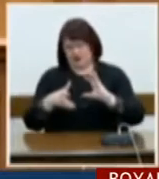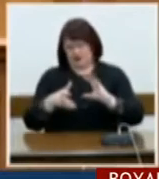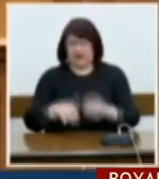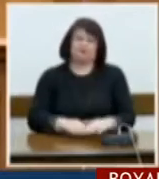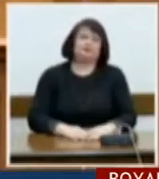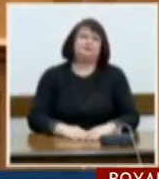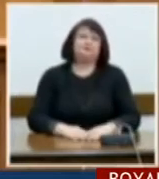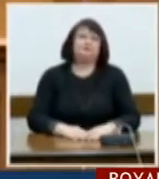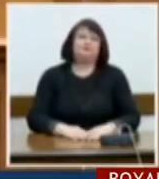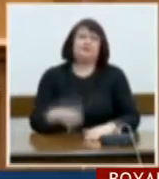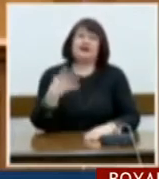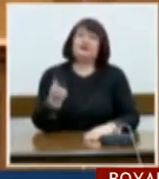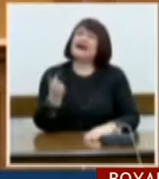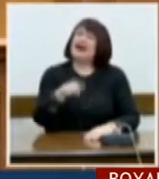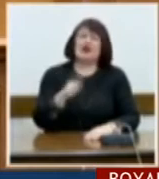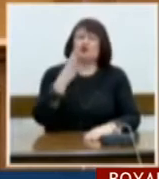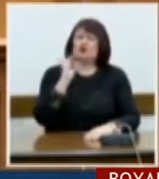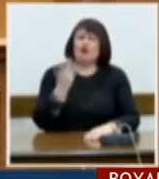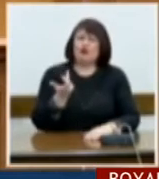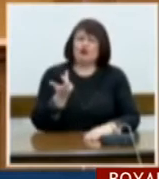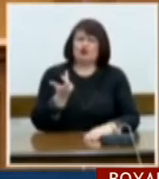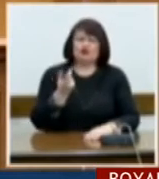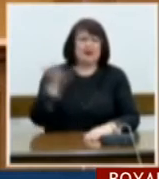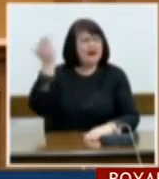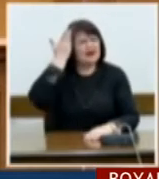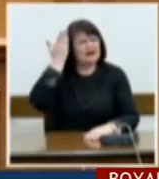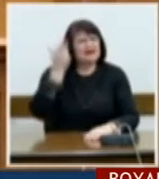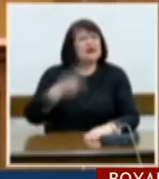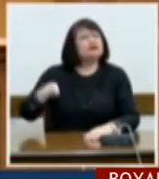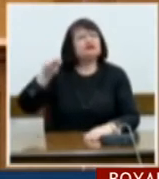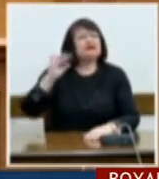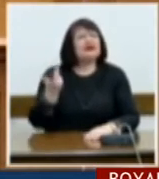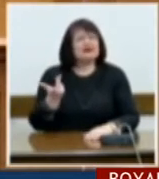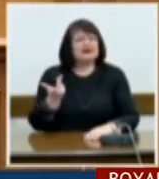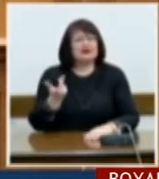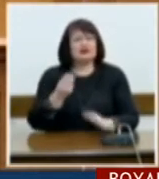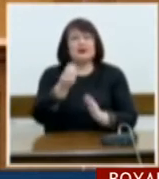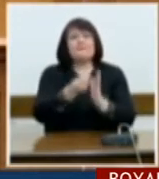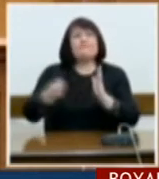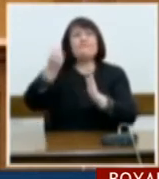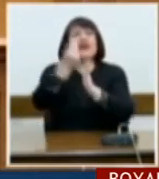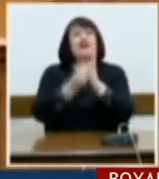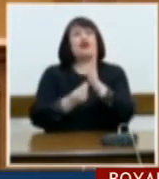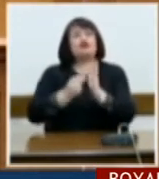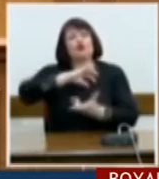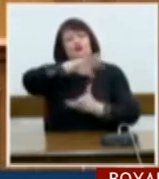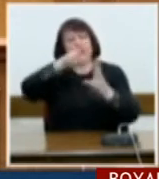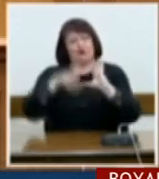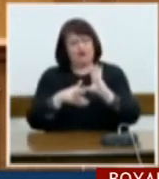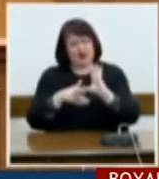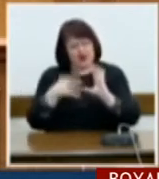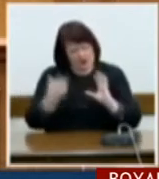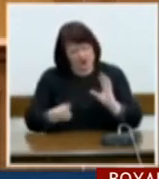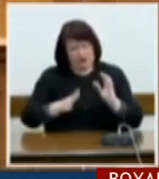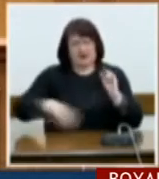μια άλλη άποψη, η οποία ισχυρίζεται ότι ο πληθωρισμός, ο παγκόσμιος πληθωρισμός, τον οποίο αντιμετωπίζουν σήμερα